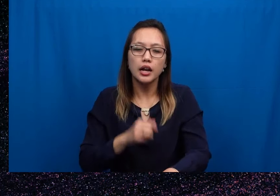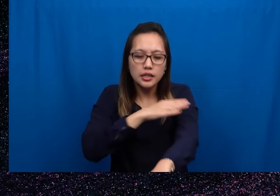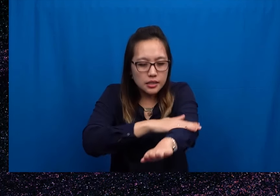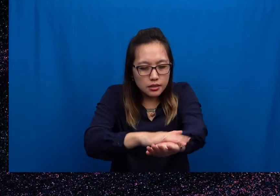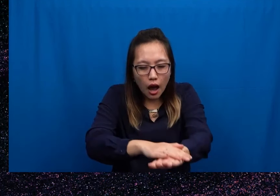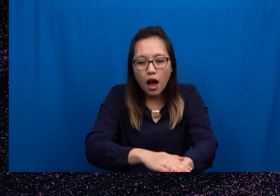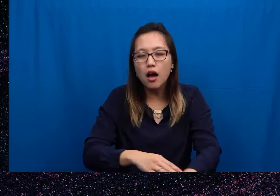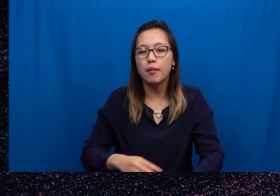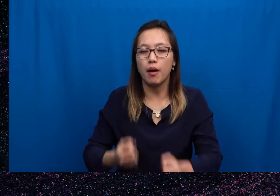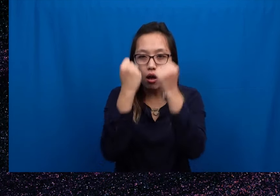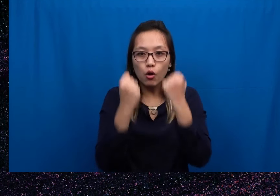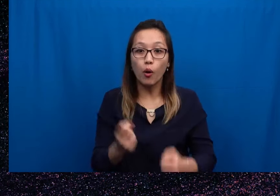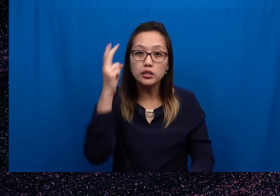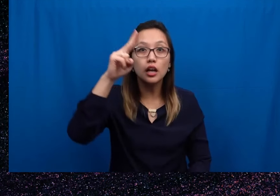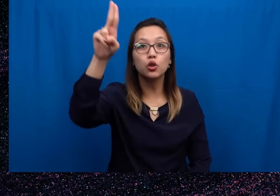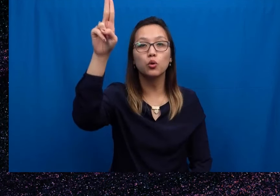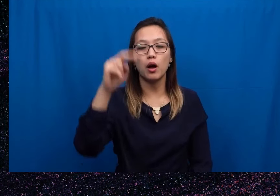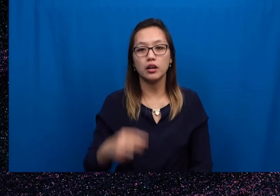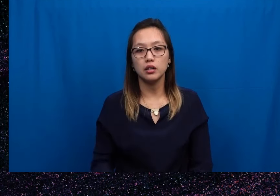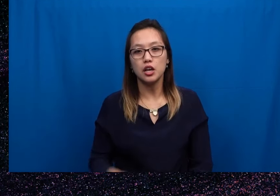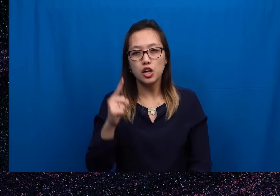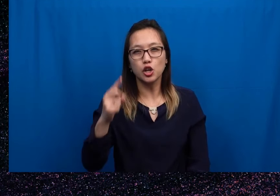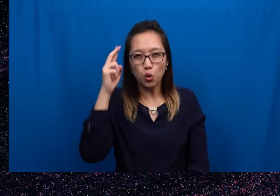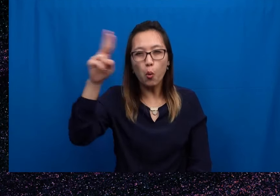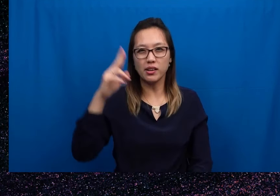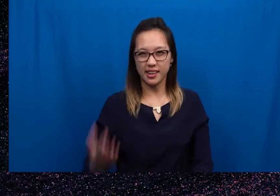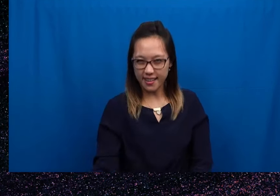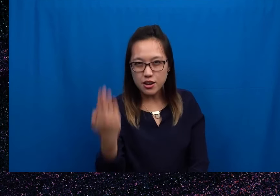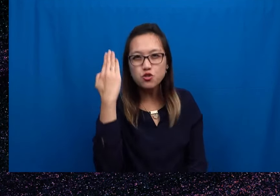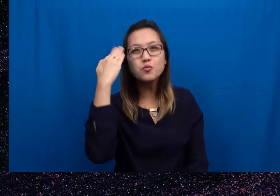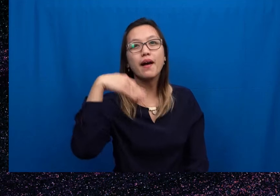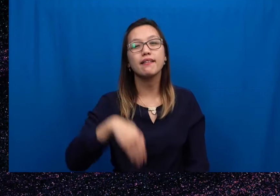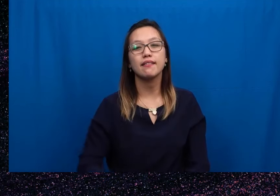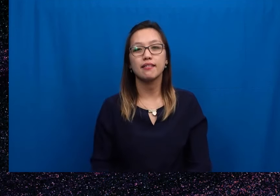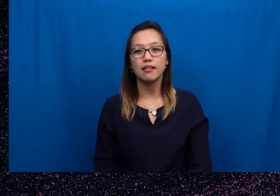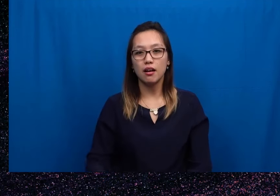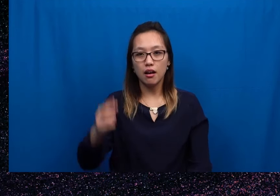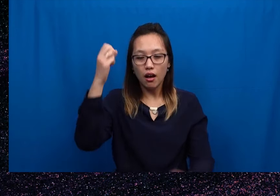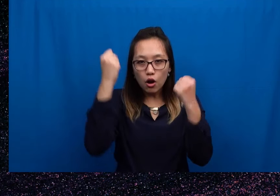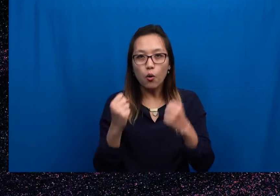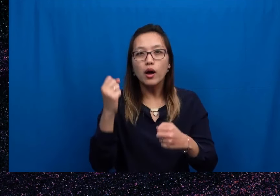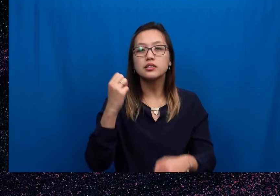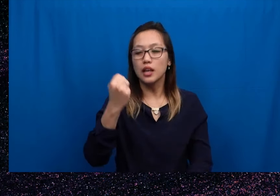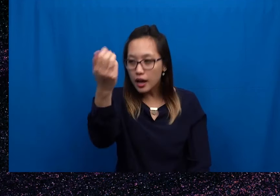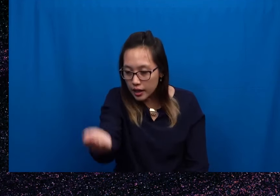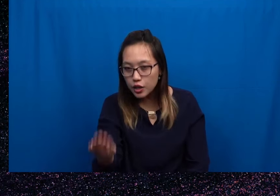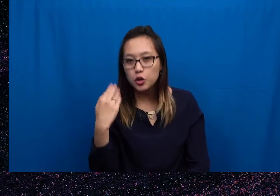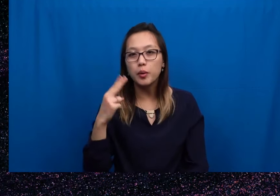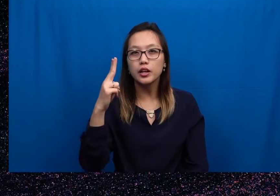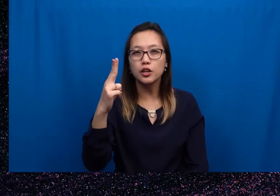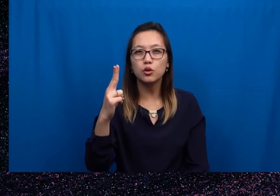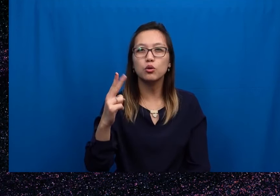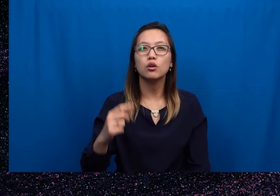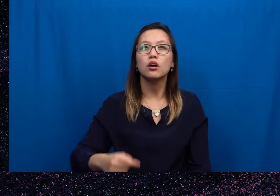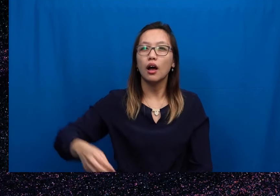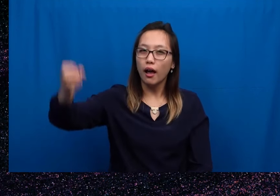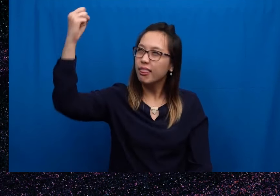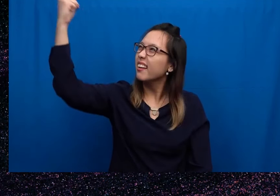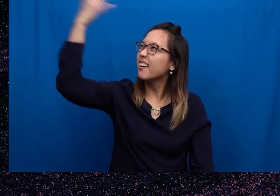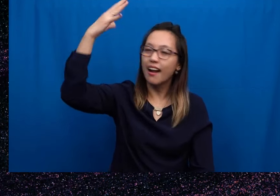terjadi? Kuasa itu adalah kuasa kehidupan. Kuasa kehidupan itu adalah terang yang bercahaya